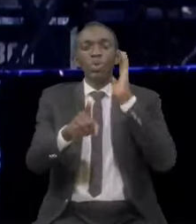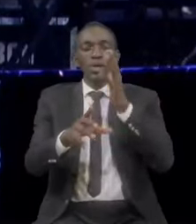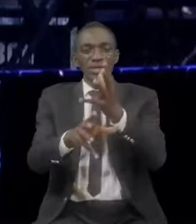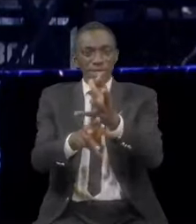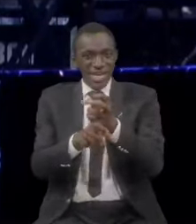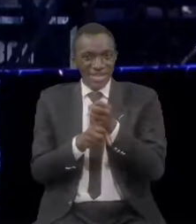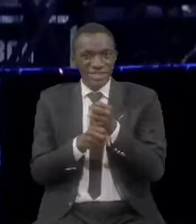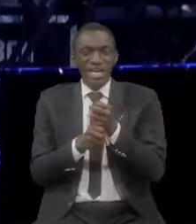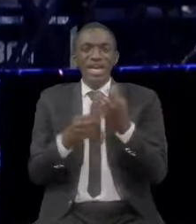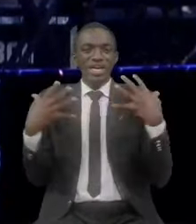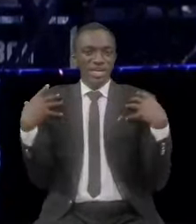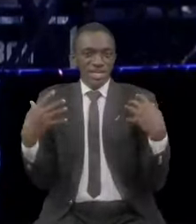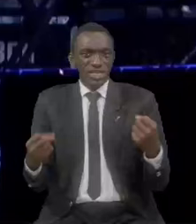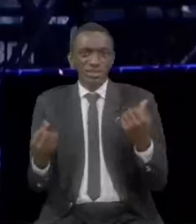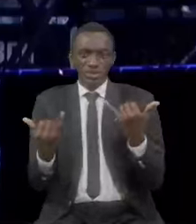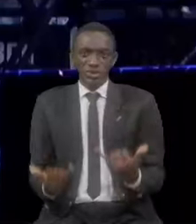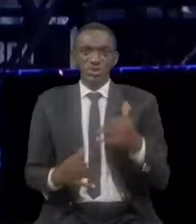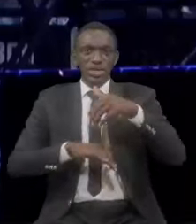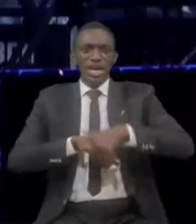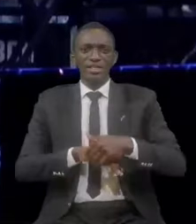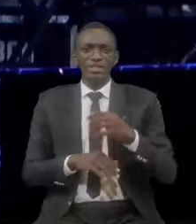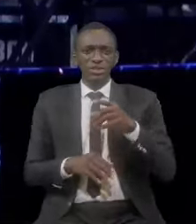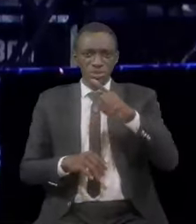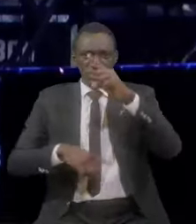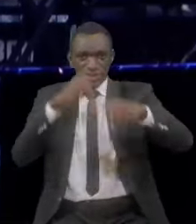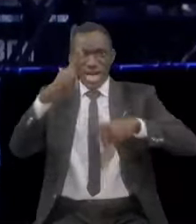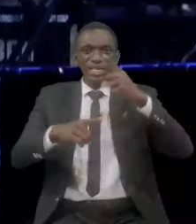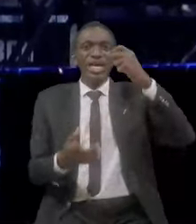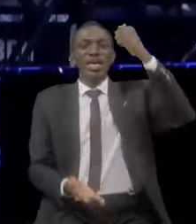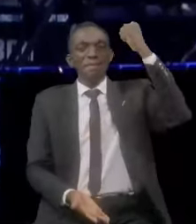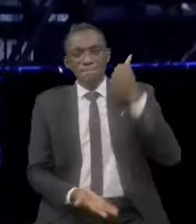guérison ce soir. Il faut dire Amen.